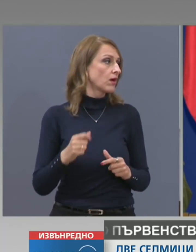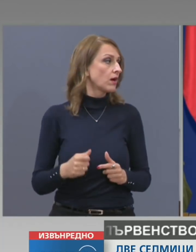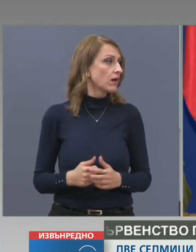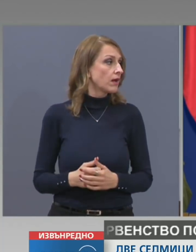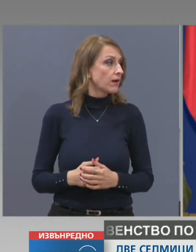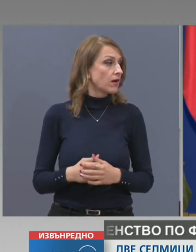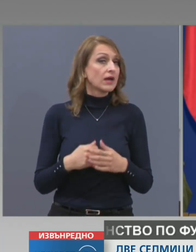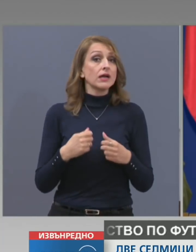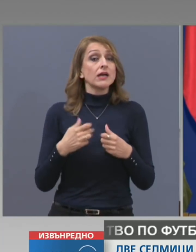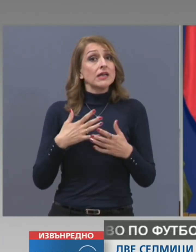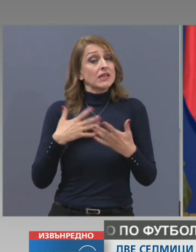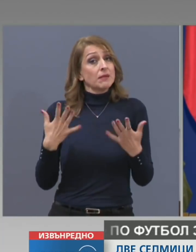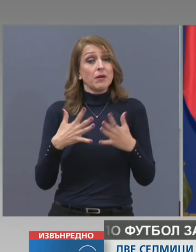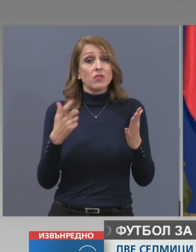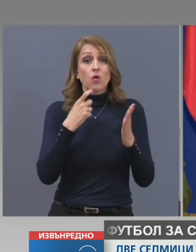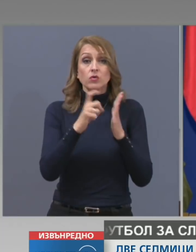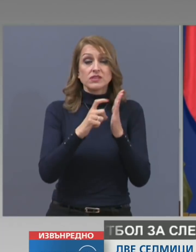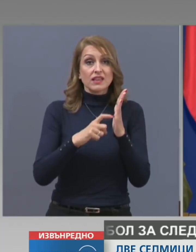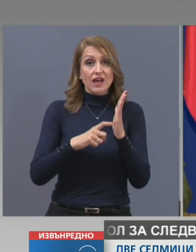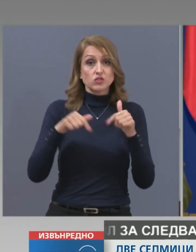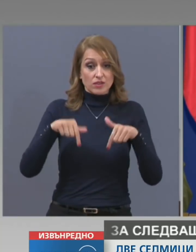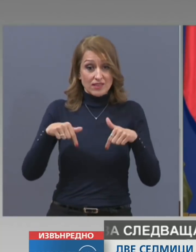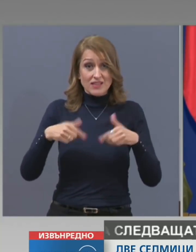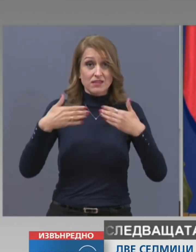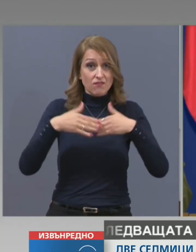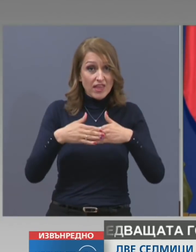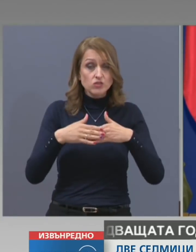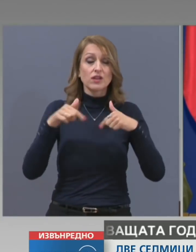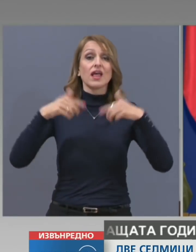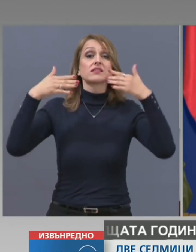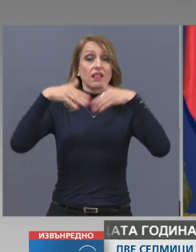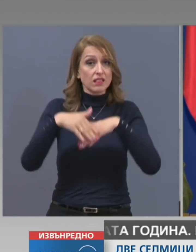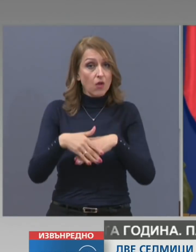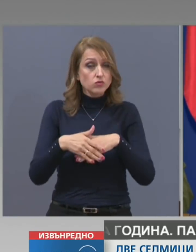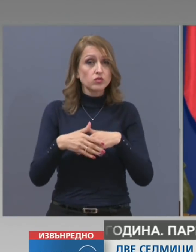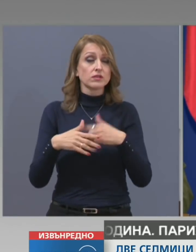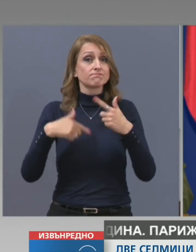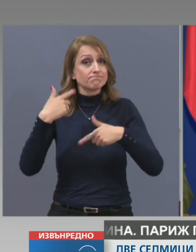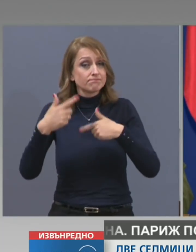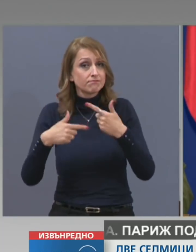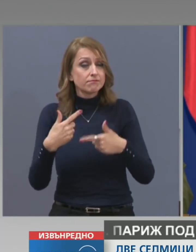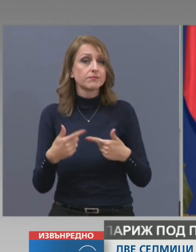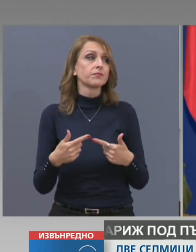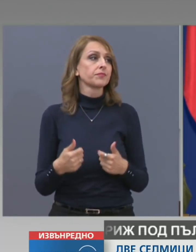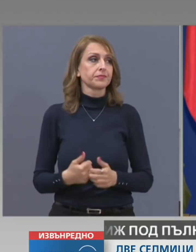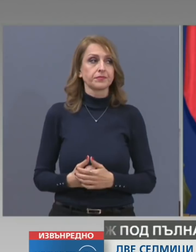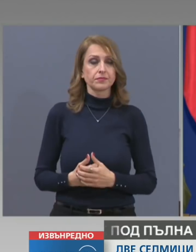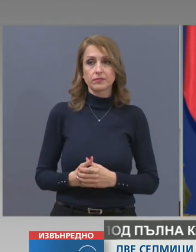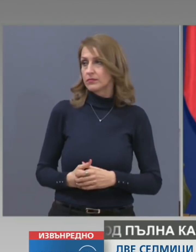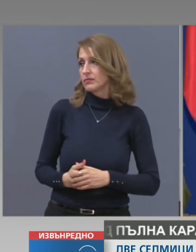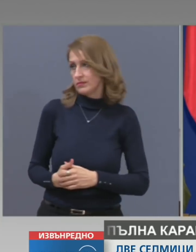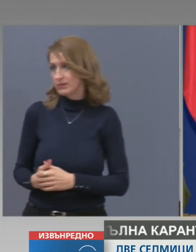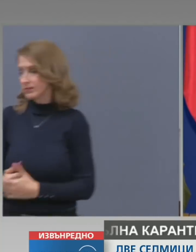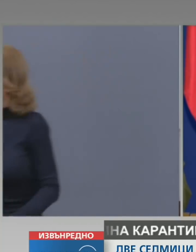имаме много задачи в предстоящата вечер и нощ, боя се, че ще имаме време да говорим само на 2 или 3 въпроса.